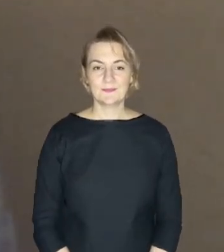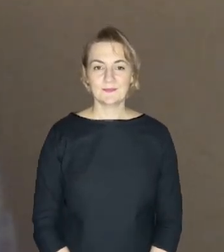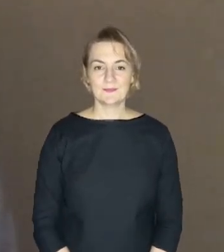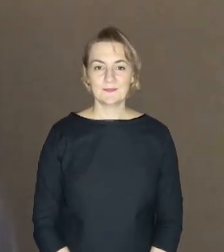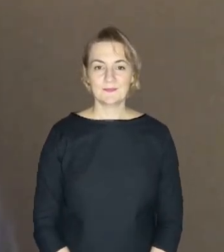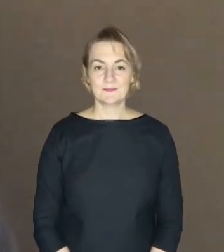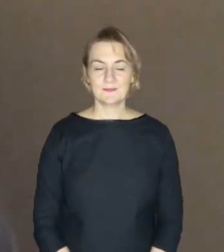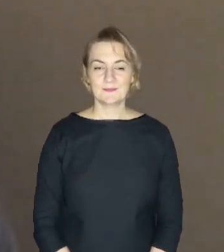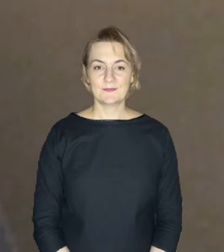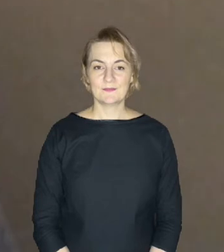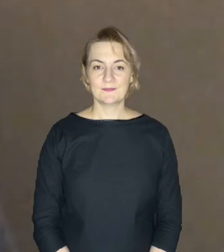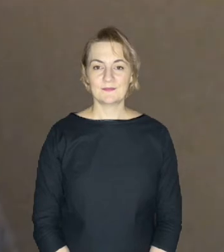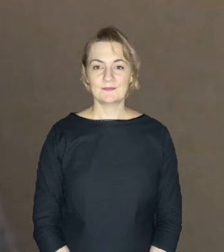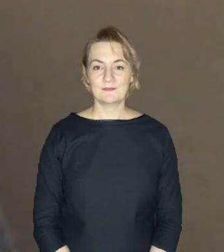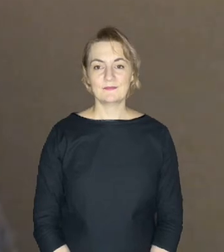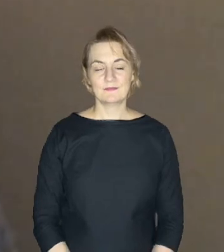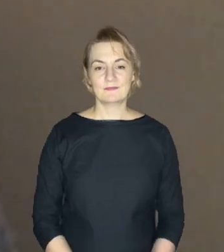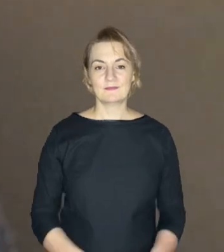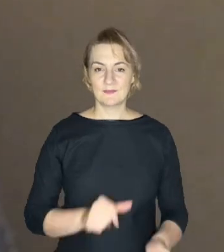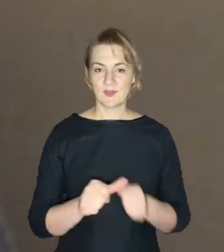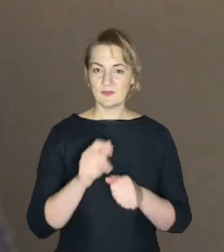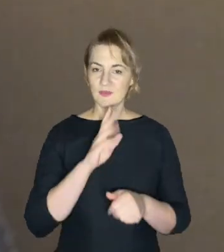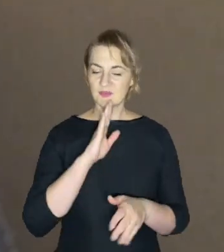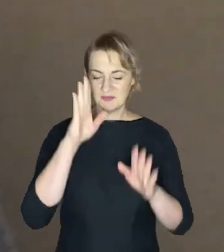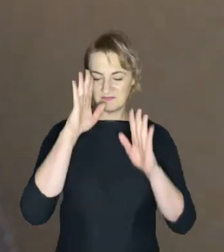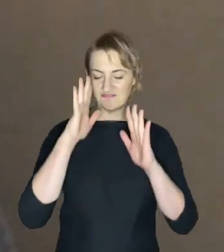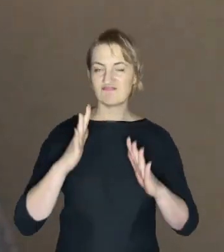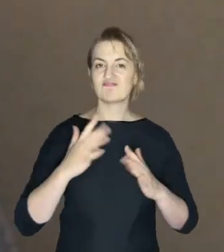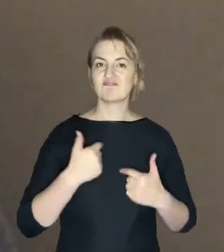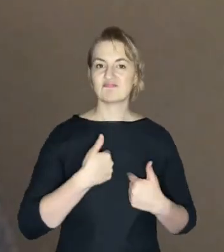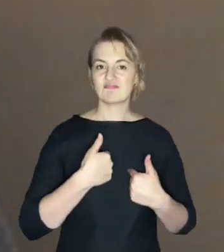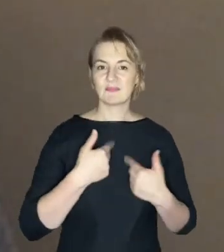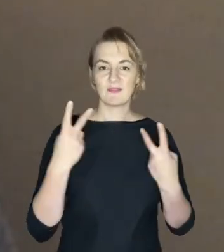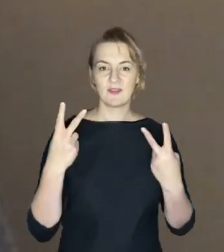i to jest narcyzm, tak, w istocie.